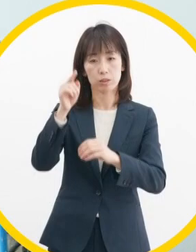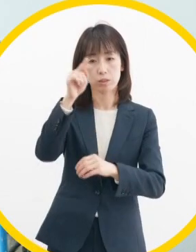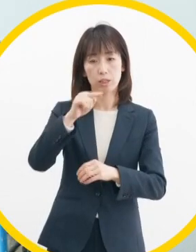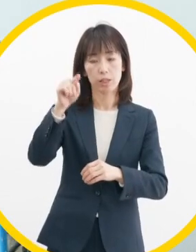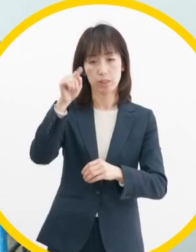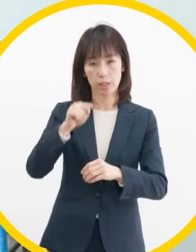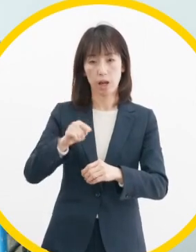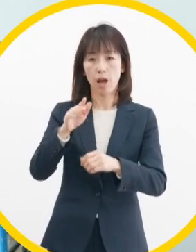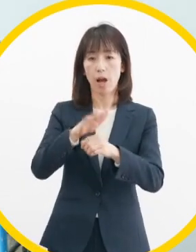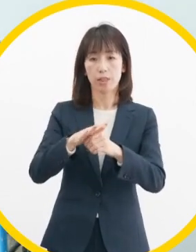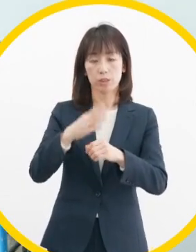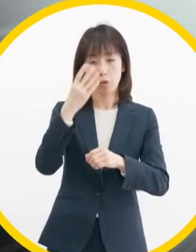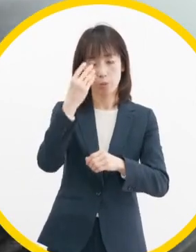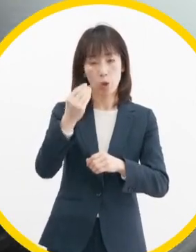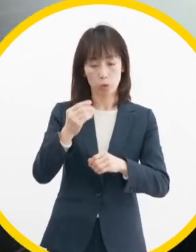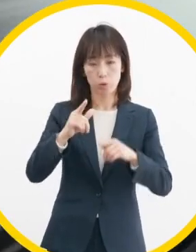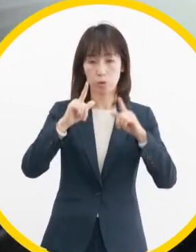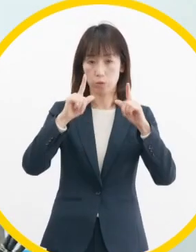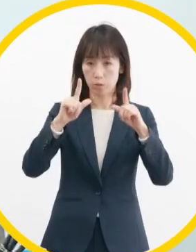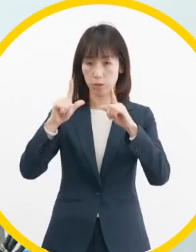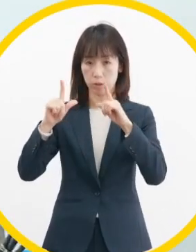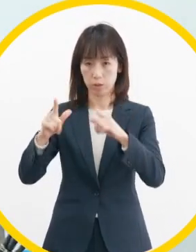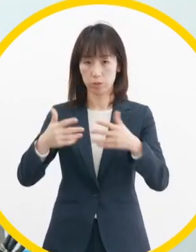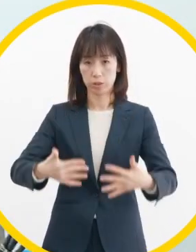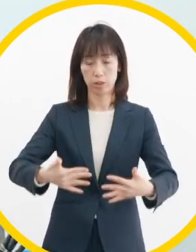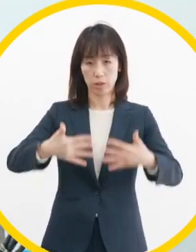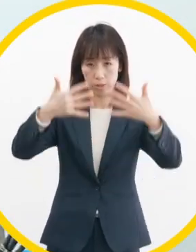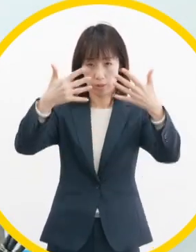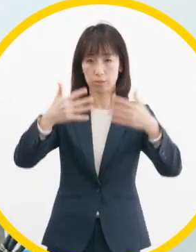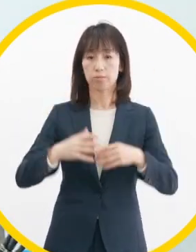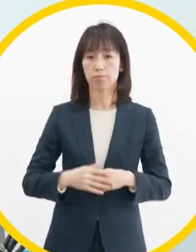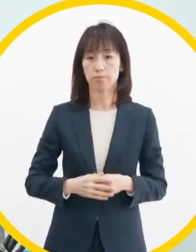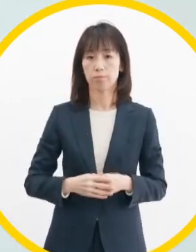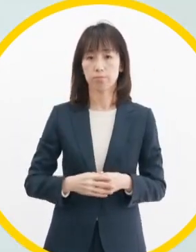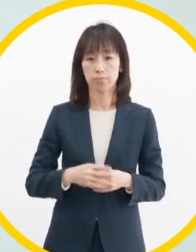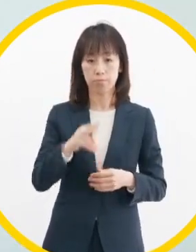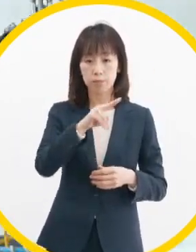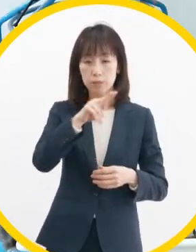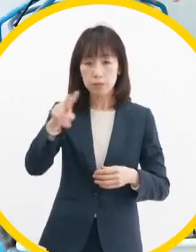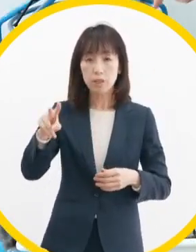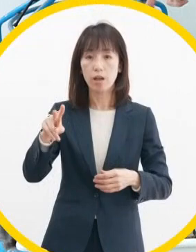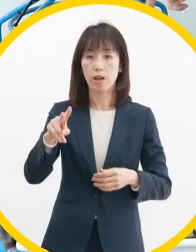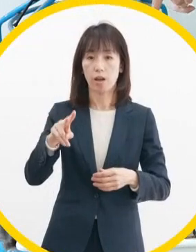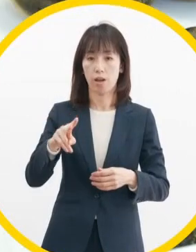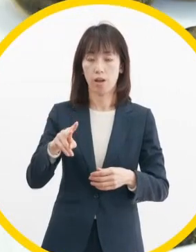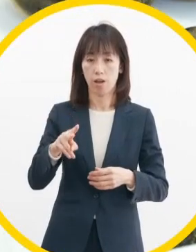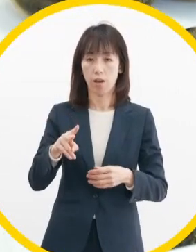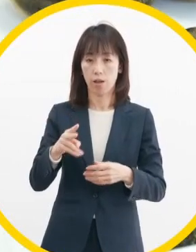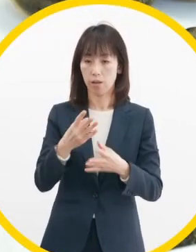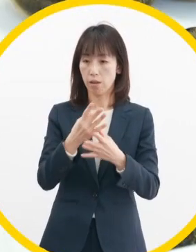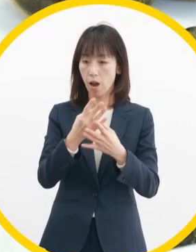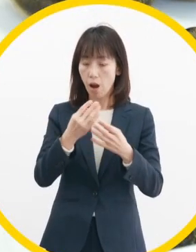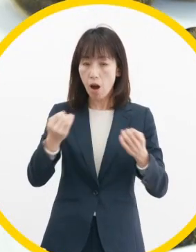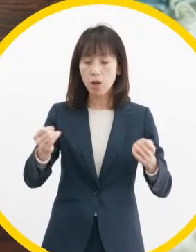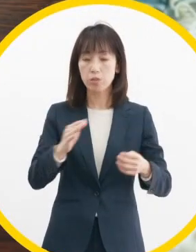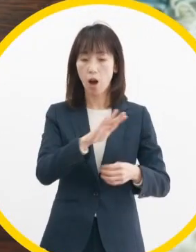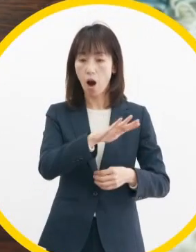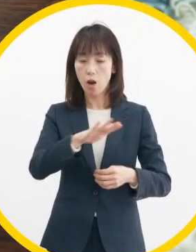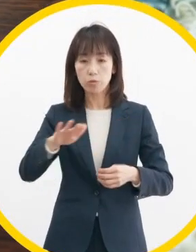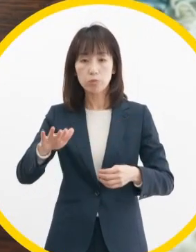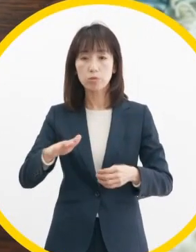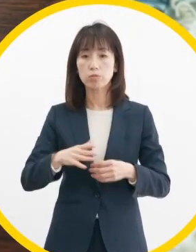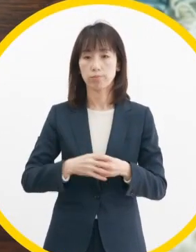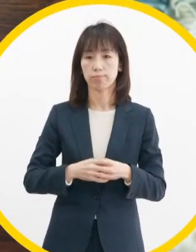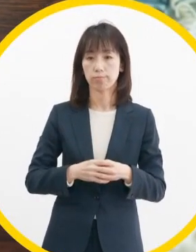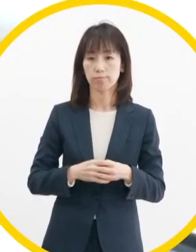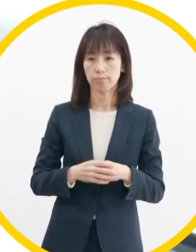がですね、愛知の魅力をどんどん発信していくチャンネルでございます。 見てよ、もうすでになんかいっぱい